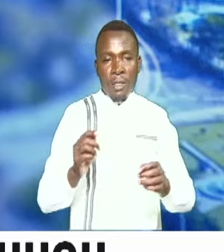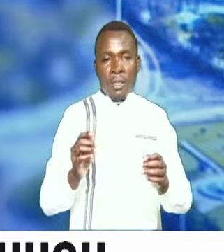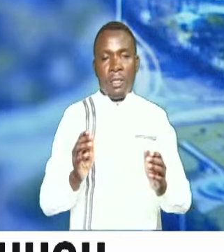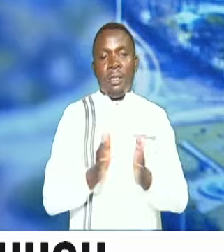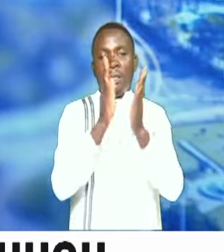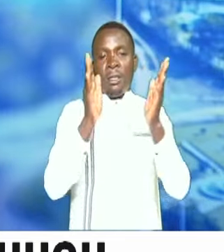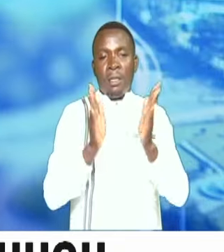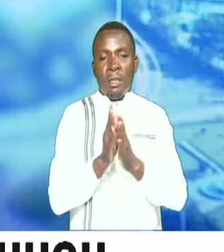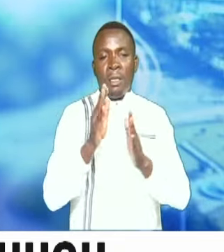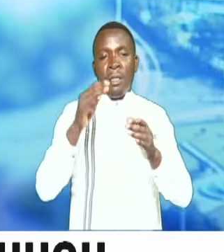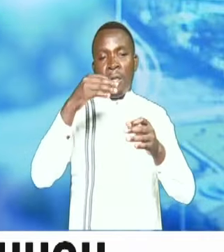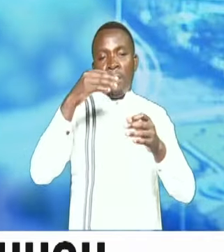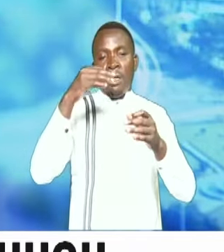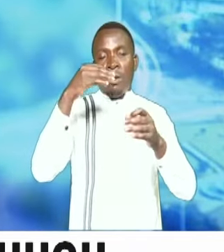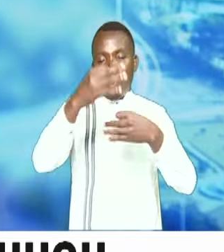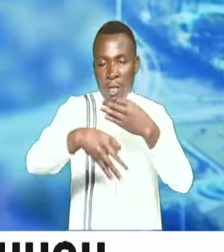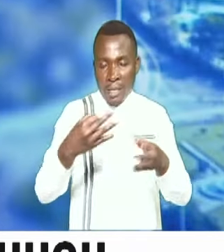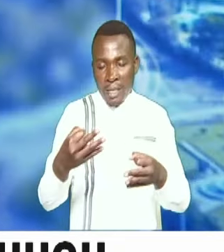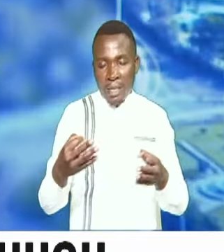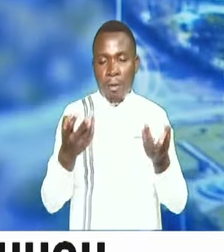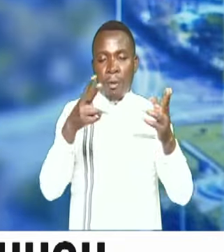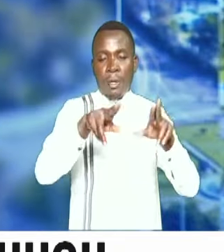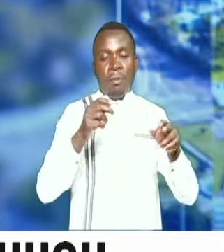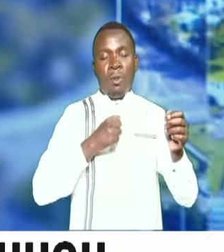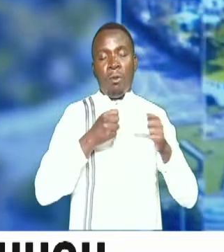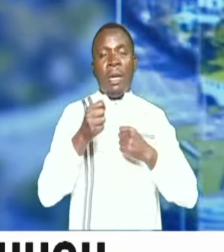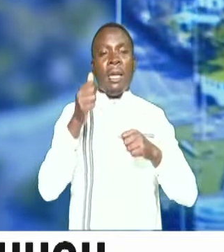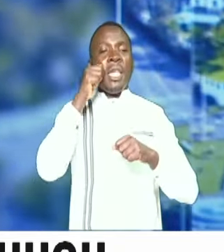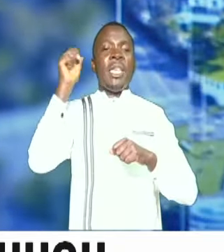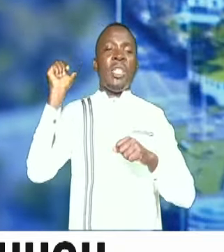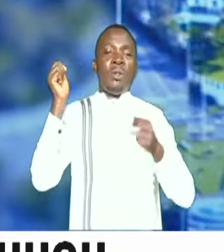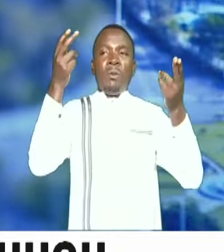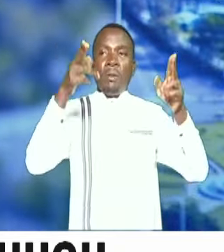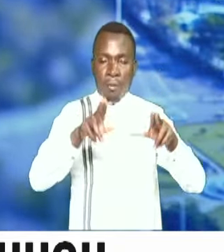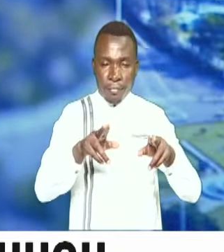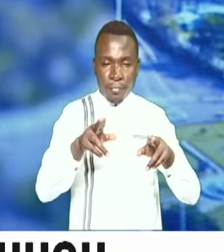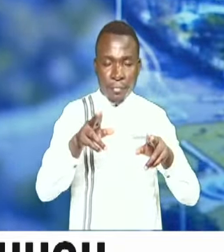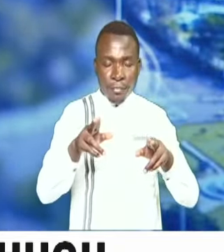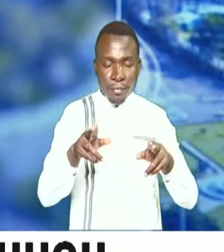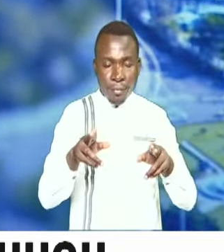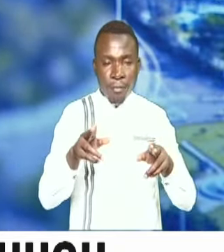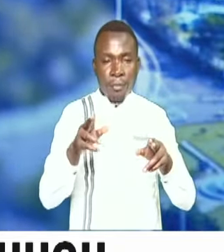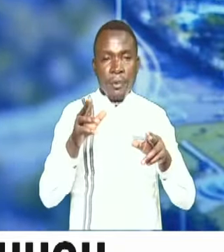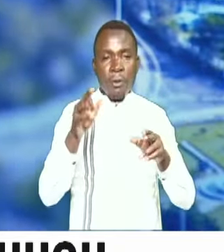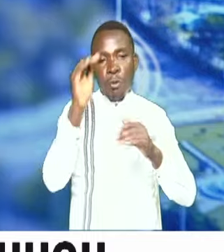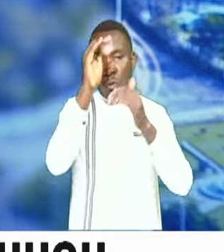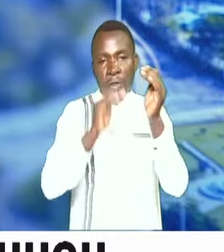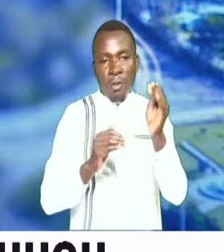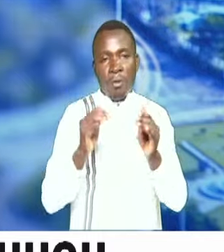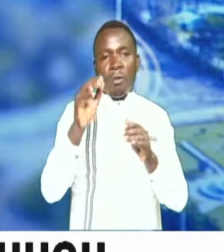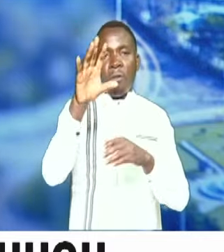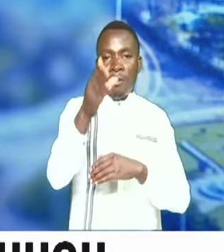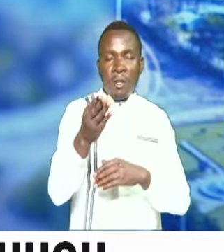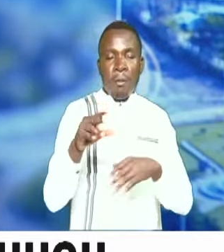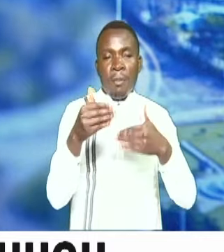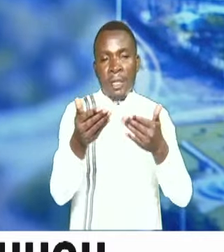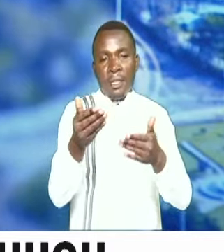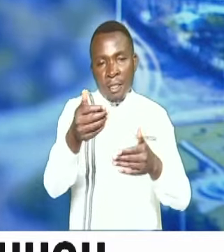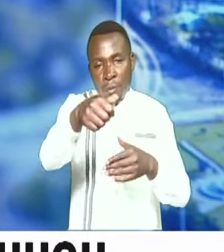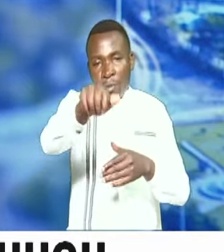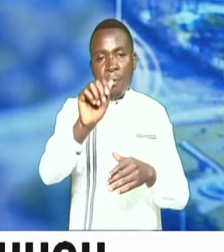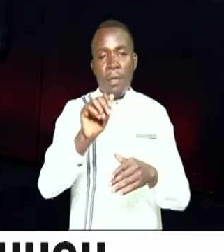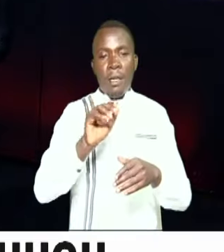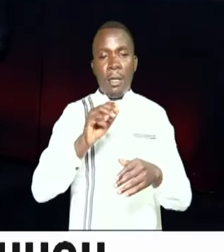wejo wijijwe kuri urwego rwa Afrika ese ni kimwe mwavuga uyu munsi wa Marie cyane cyane nkamwe muri ministeri y'ubucuruzi